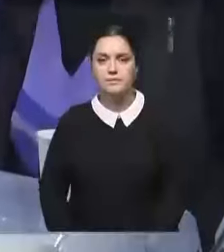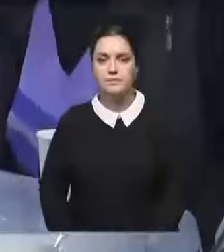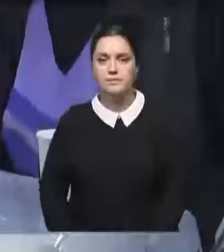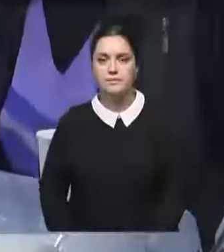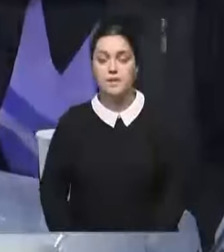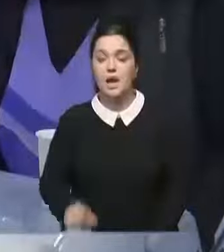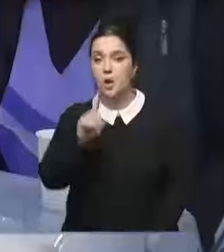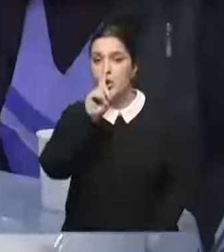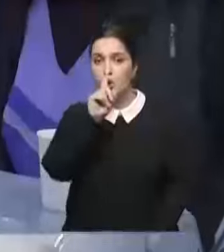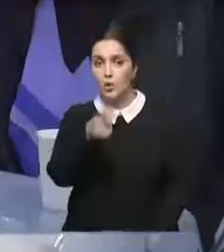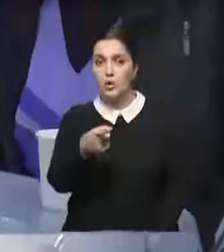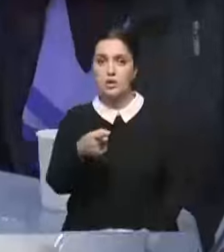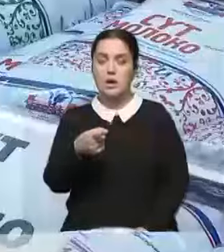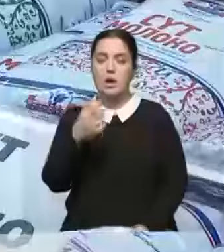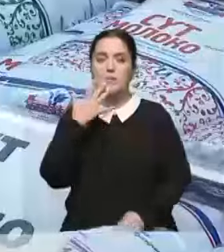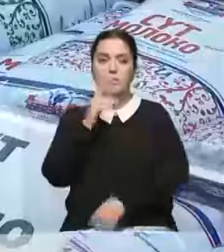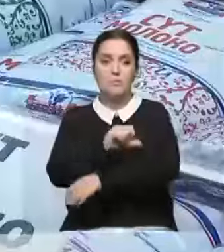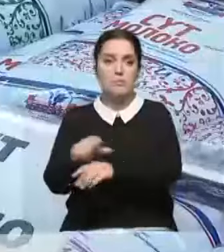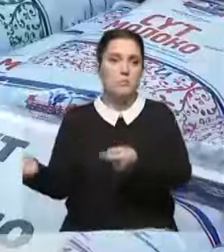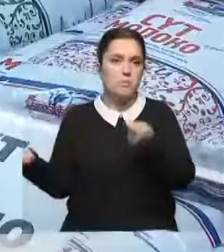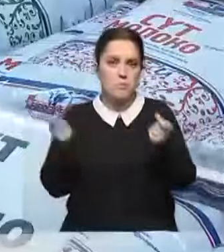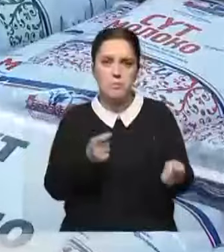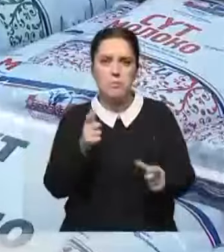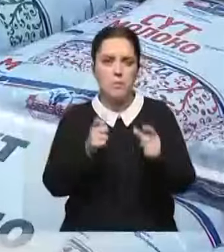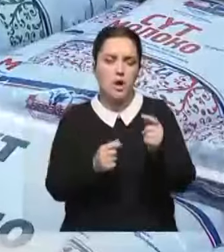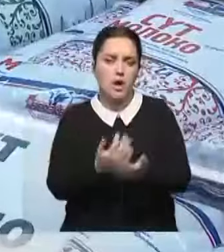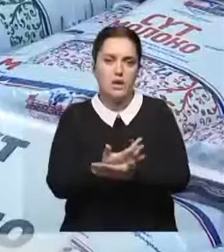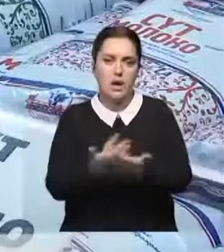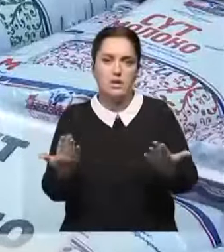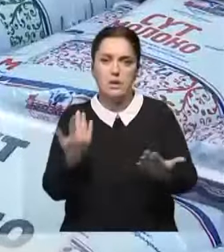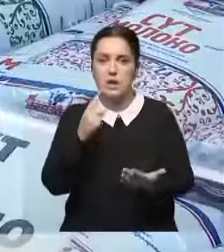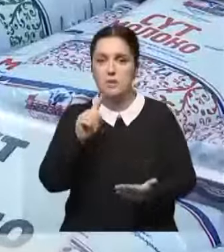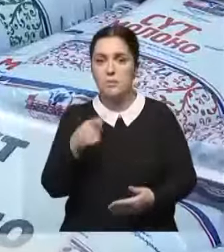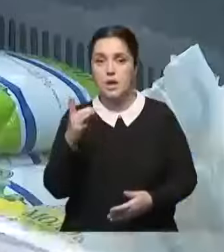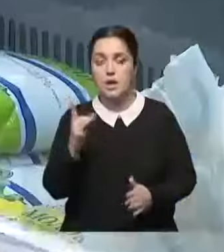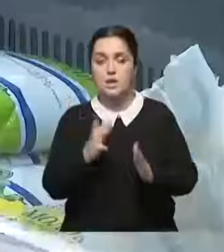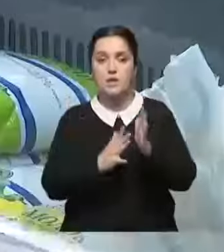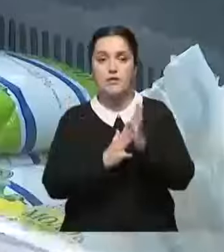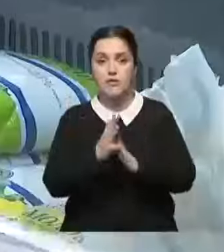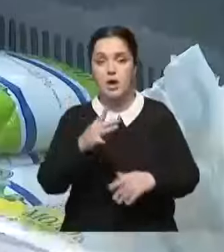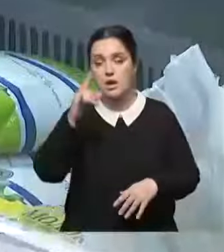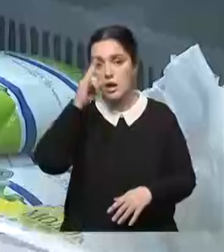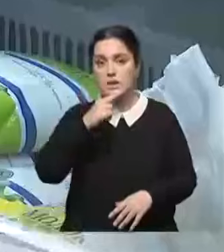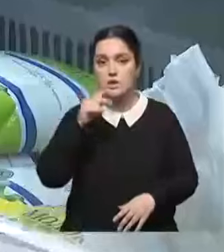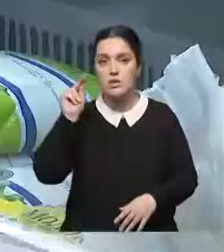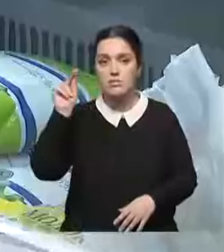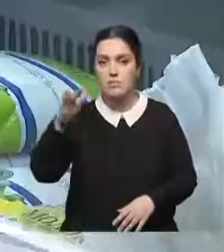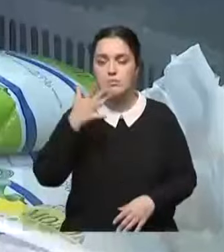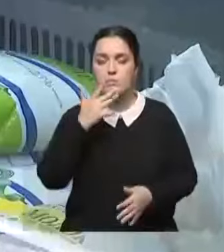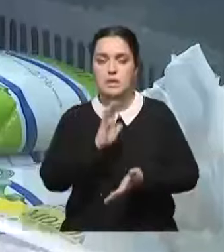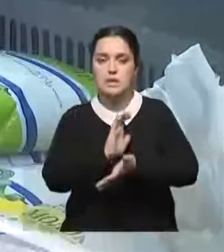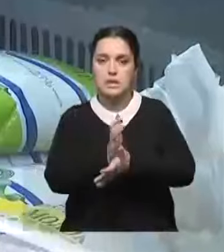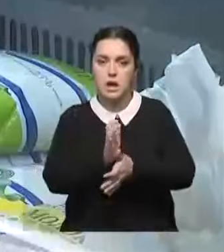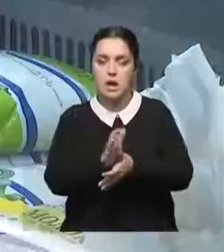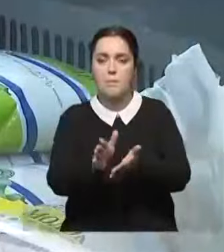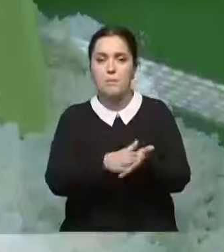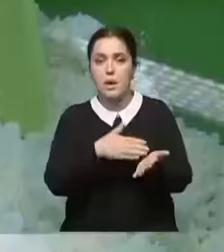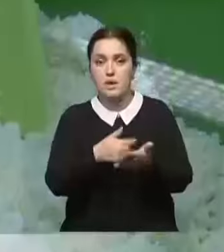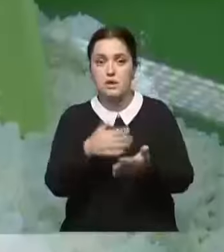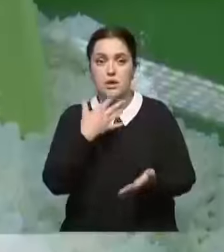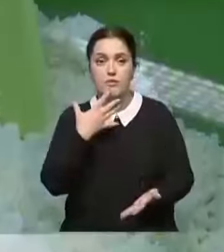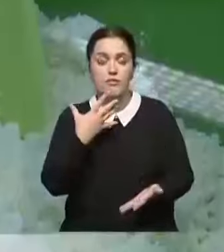Только за год доля импортной молочки на прилавках Казахстана выросла почти в полтора раза. Казахстанцы покупают зарубежные сливки, сыры и сливочное масло. Отечественная